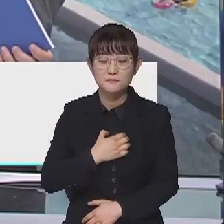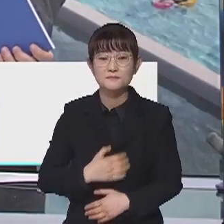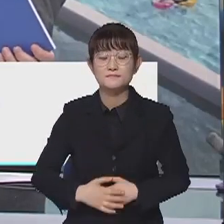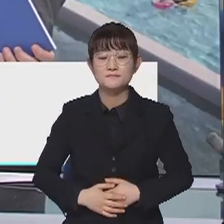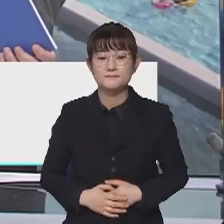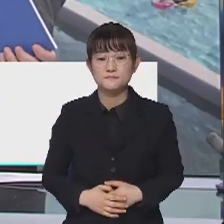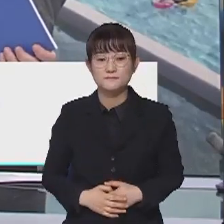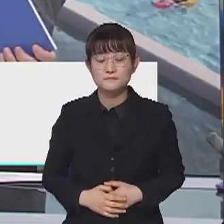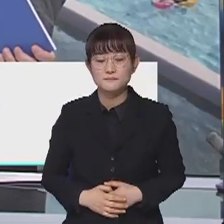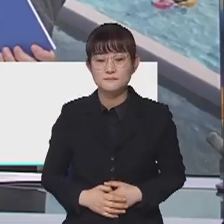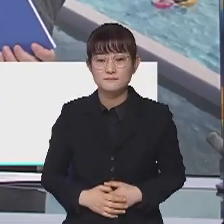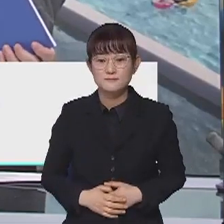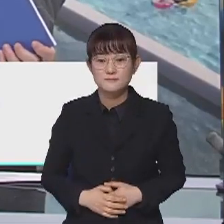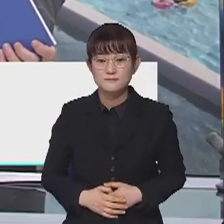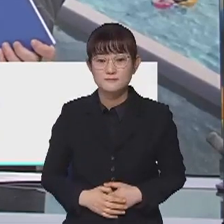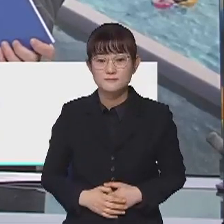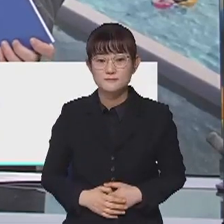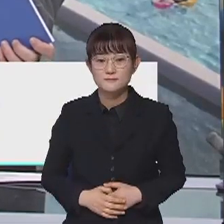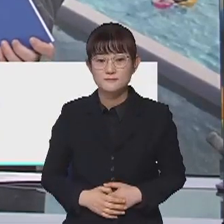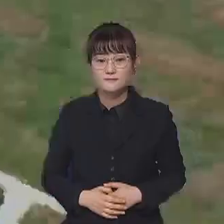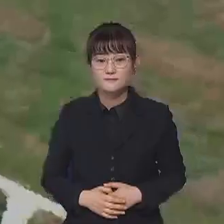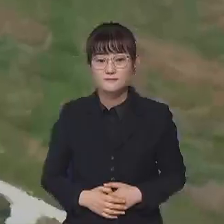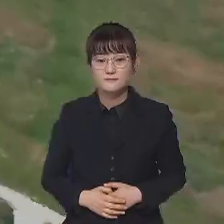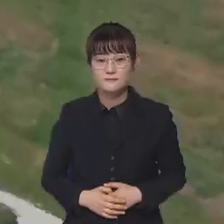있습니다. 박성호 기자의 보도입니다.